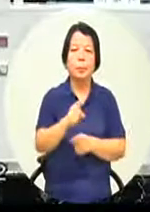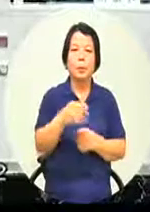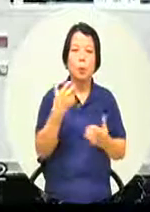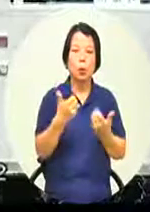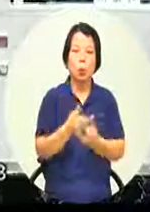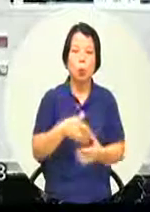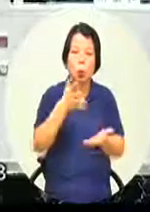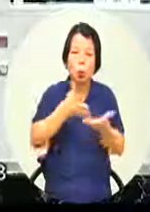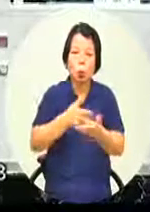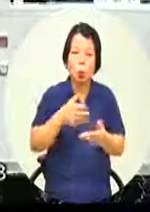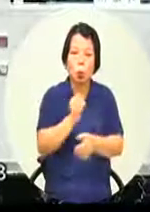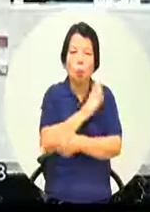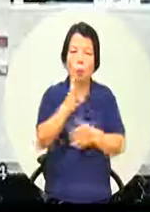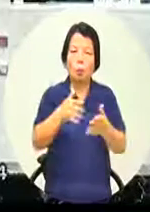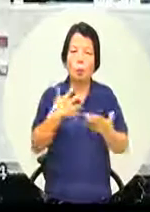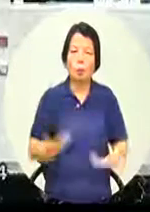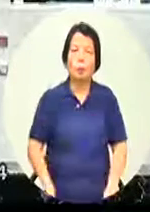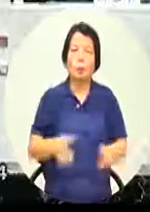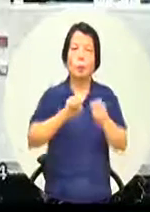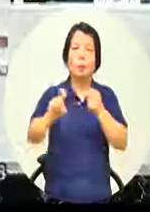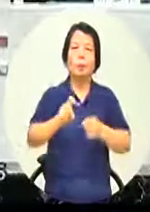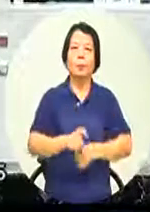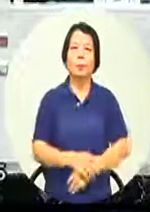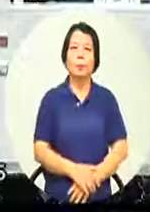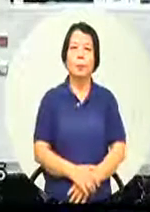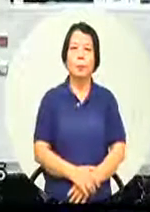询完毕，休息10分钟。